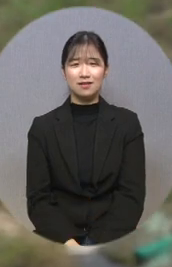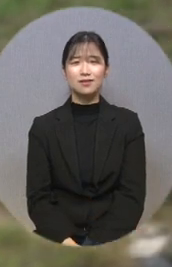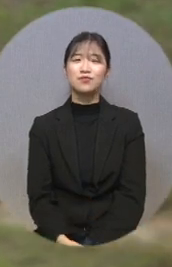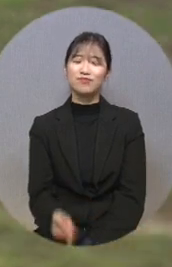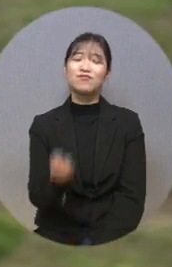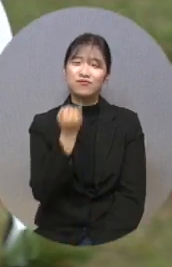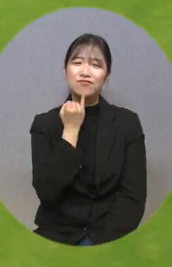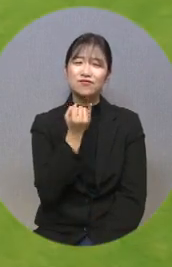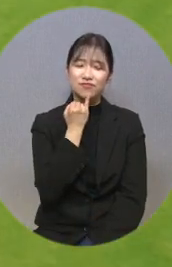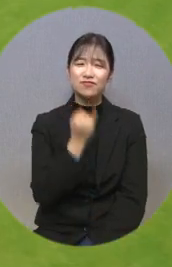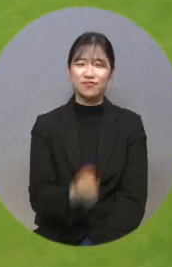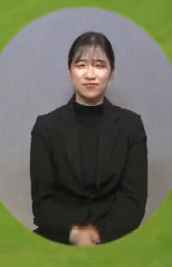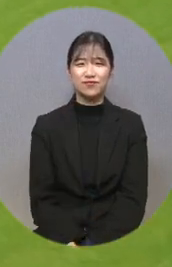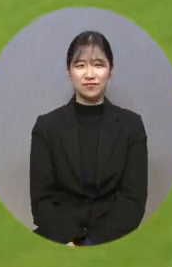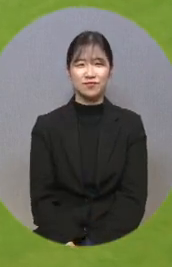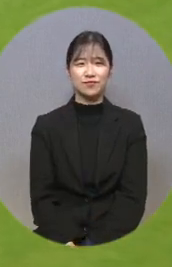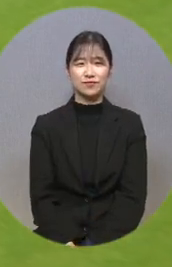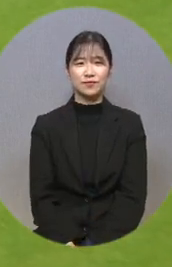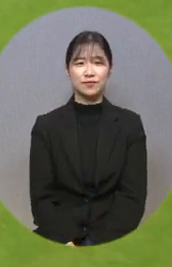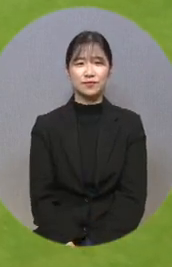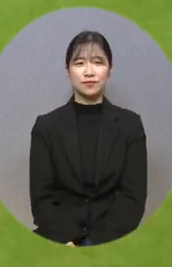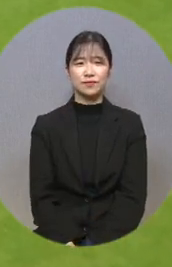괜찮다 양.